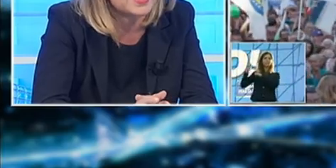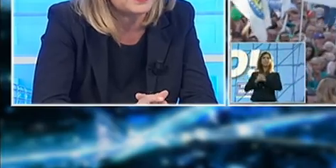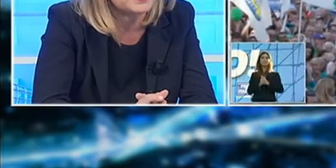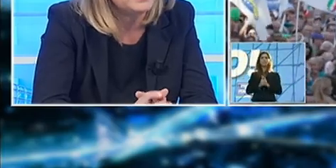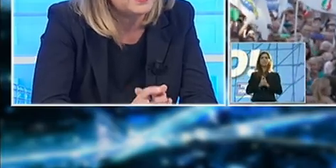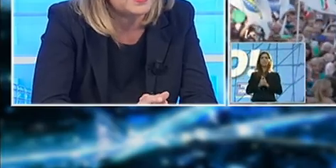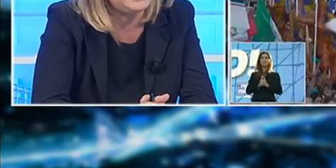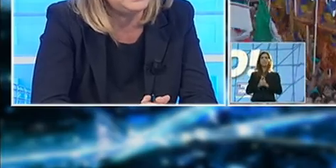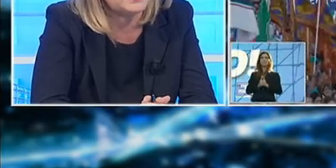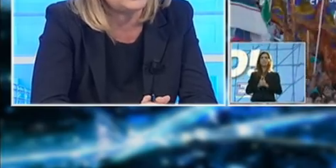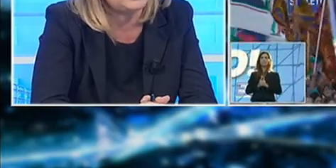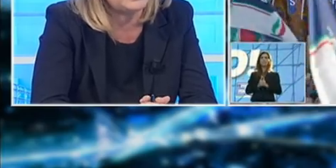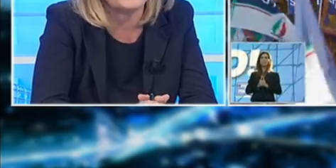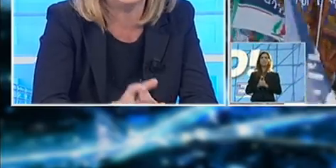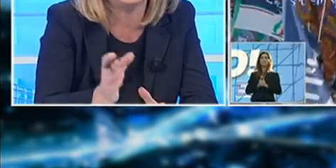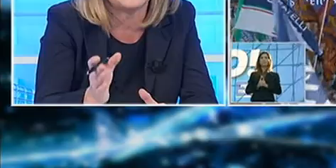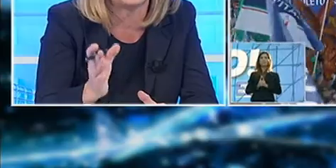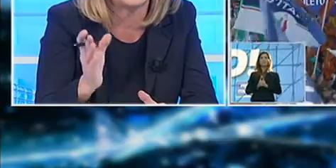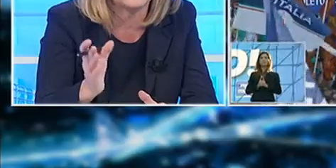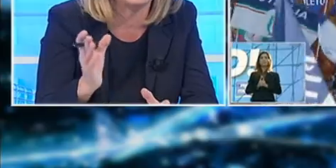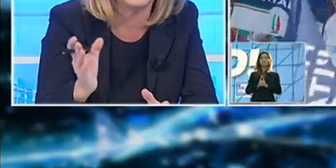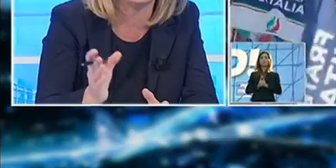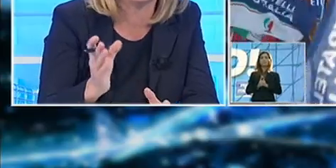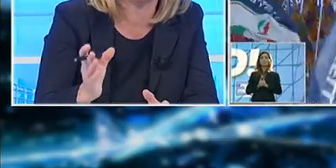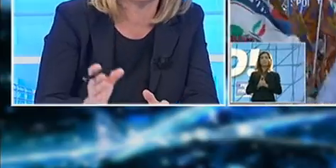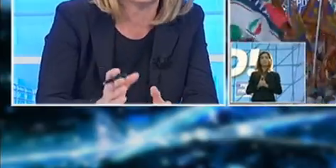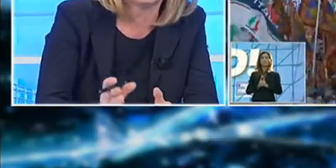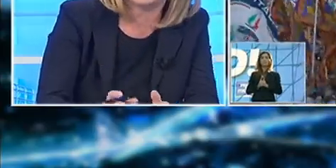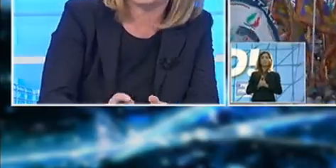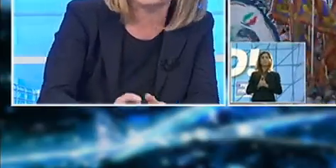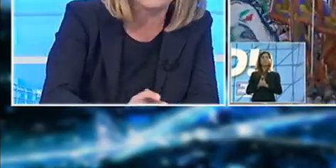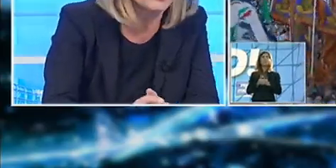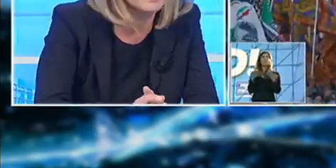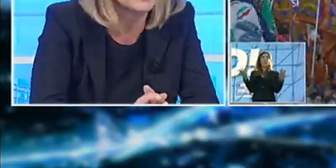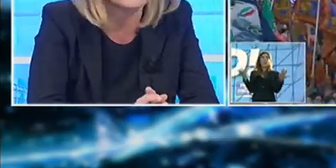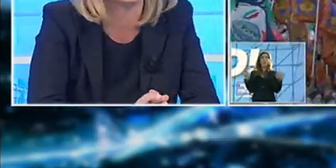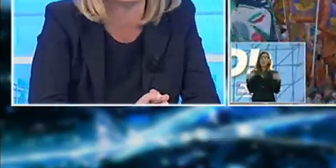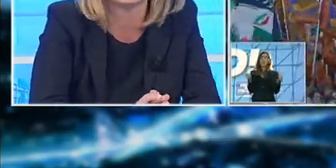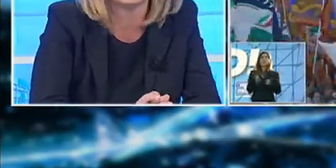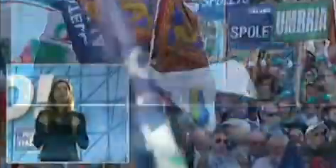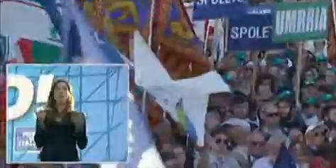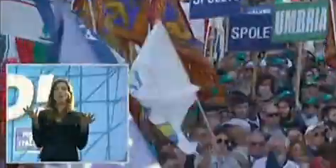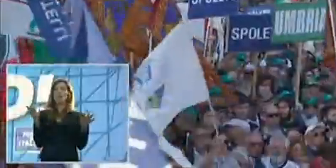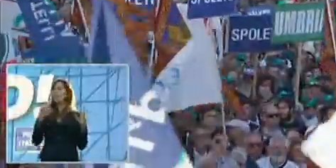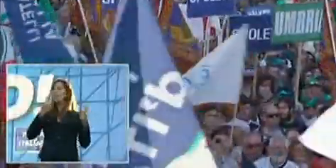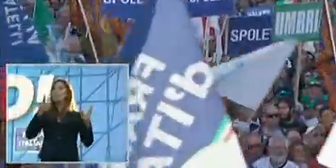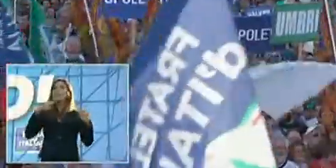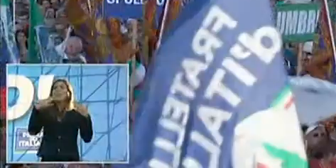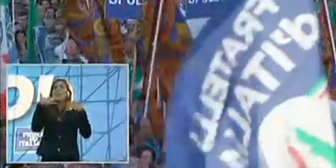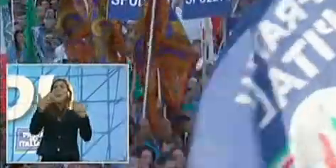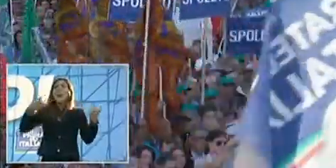dissenso anche all'interno di quelle parti. Tra l'altro i suoi governatori, i suoi presidenti, io lo dico così perché sono ancora presidenti, poi quando faremo